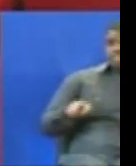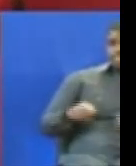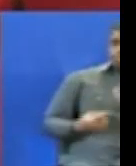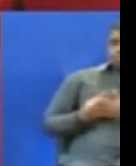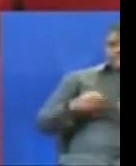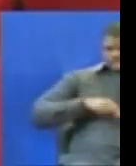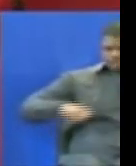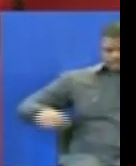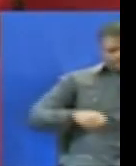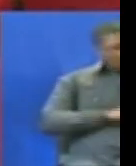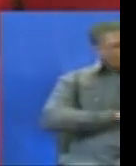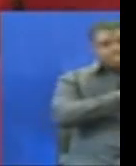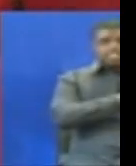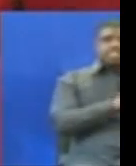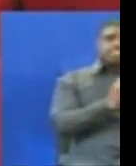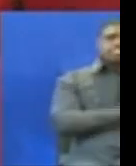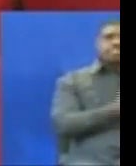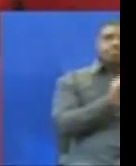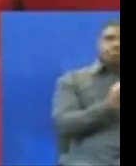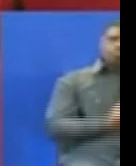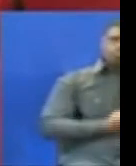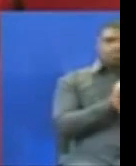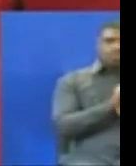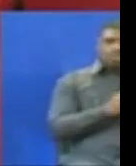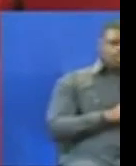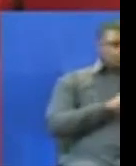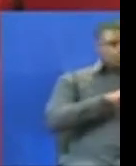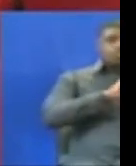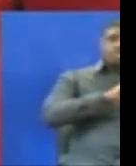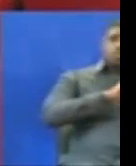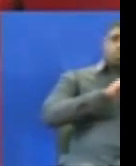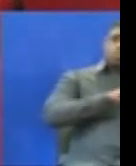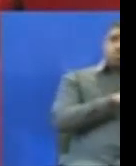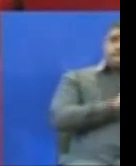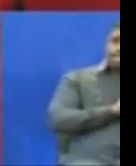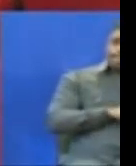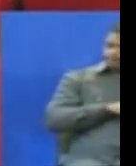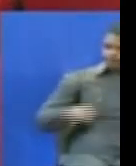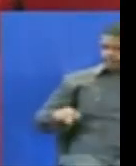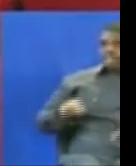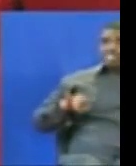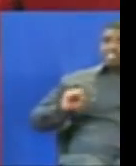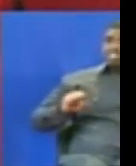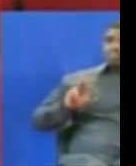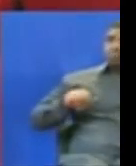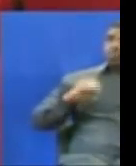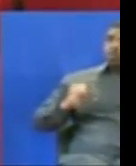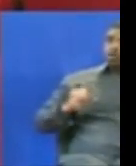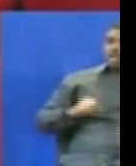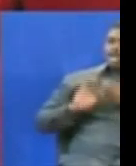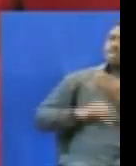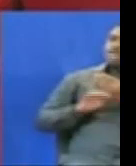kilomita zisizozidi 91 kutoka kutoka Rusahunga kwenda Rusumo, kunafanya kuwepo na hasara